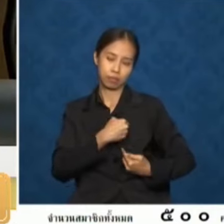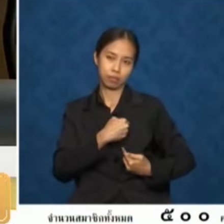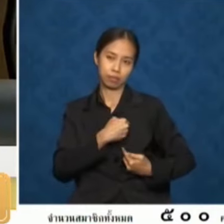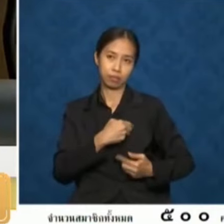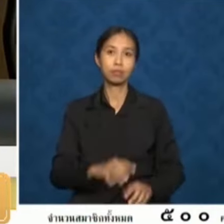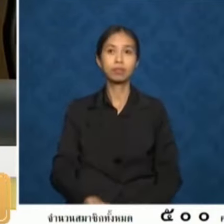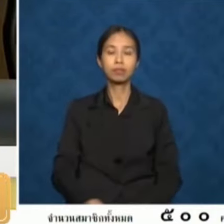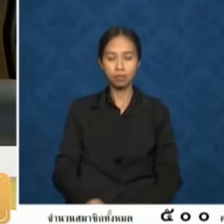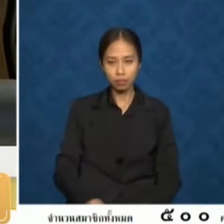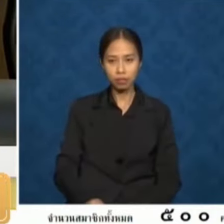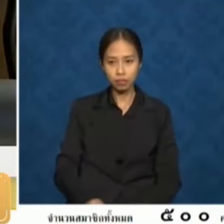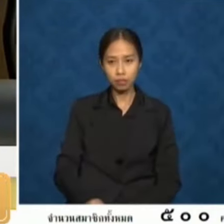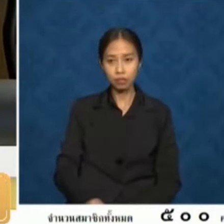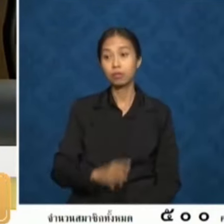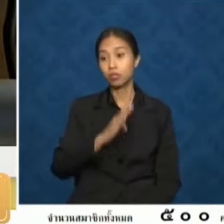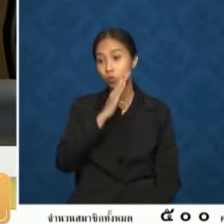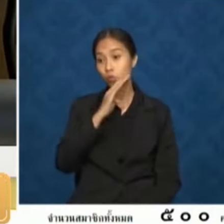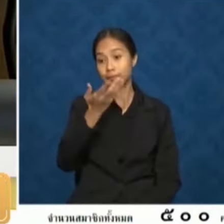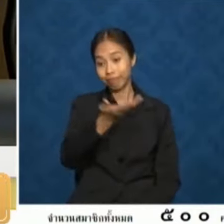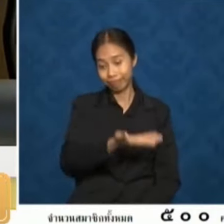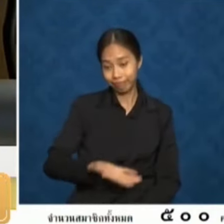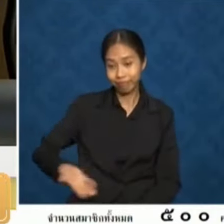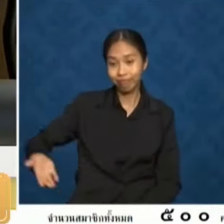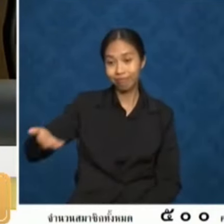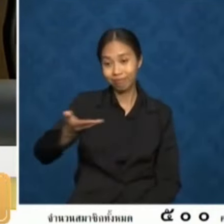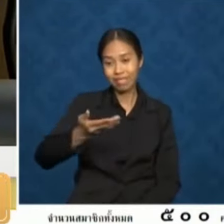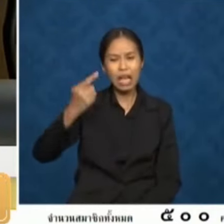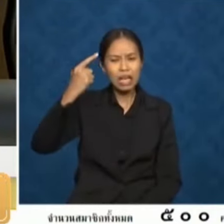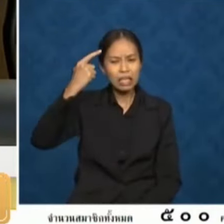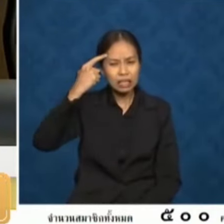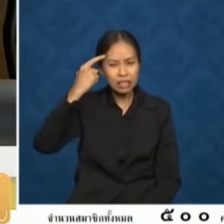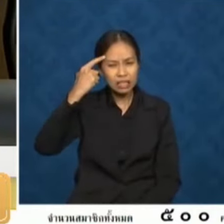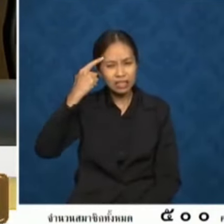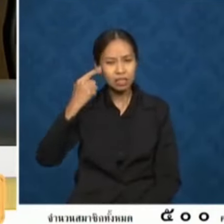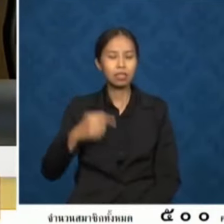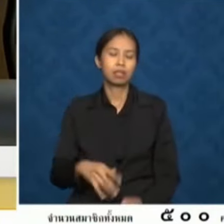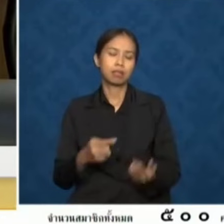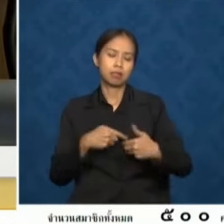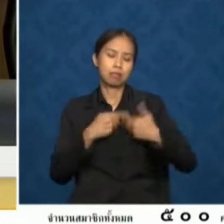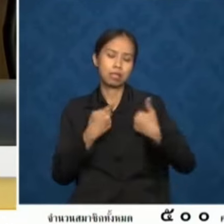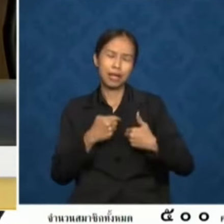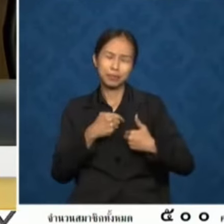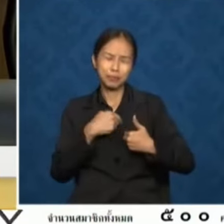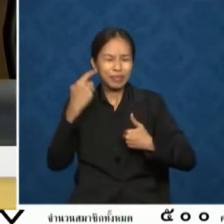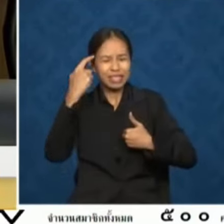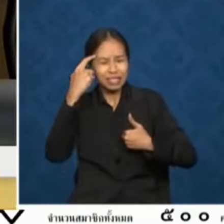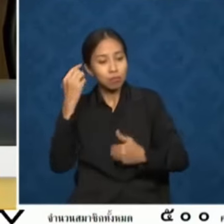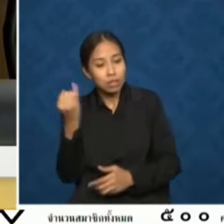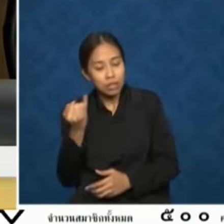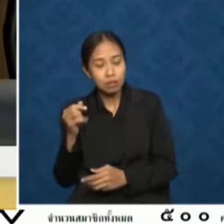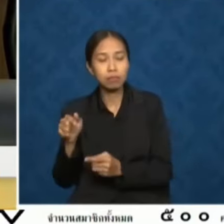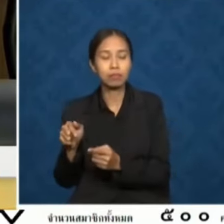ถ้าทุกคนอีกหลายคนเนี่ยยังคิดเรื่องเหล่านี้อยู่ในสมองเนี่ย